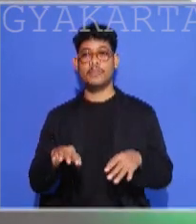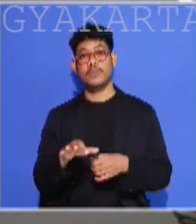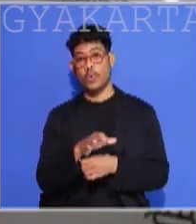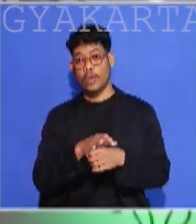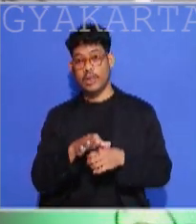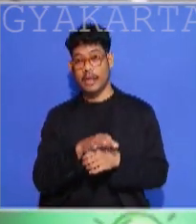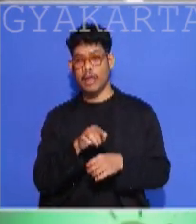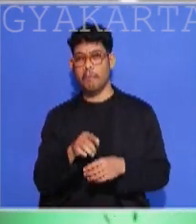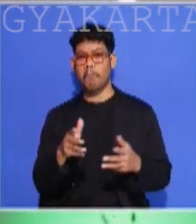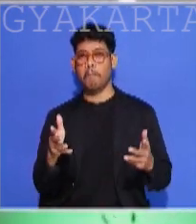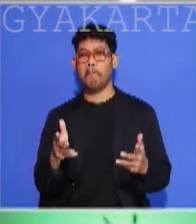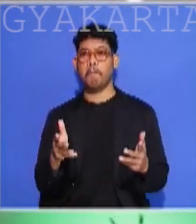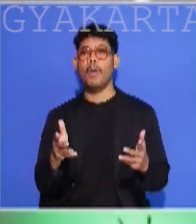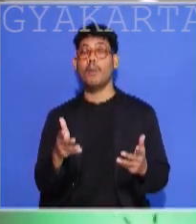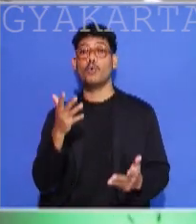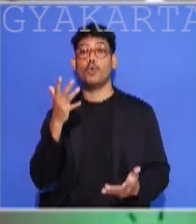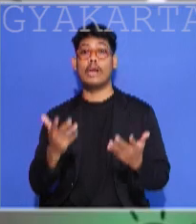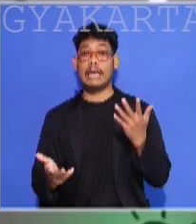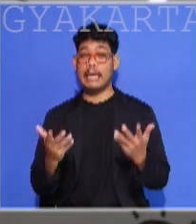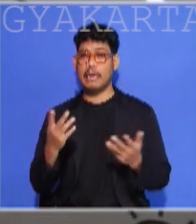in yang mungk